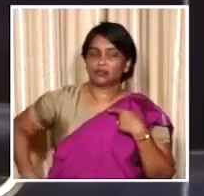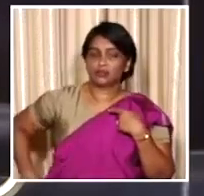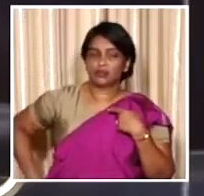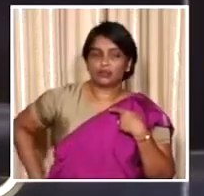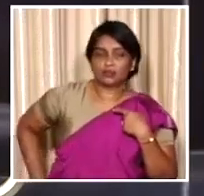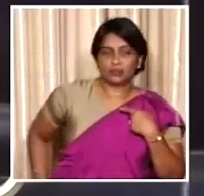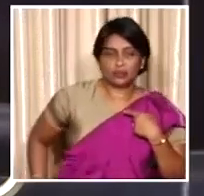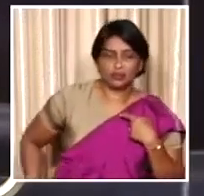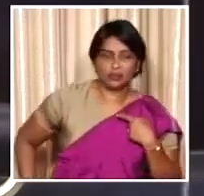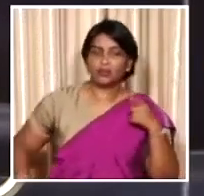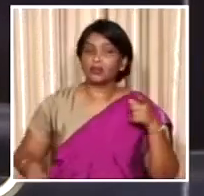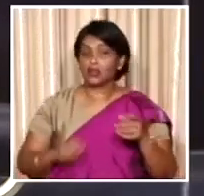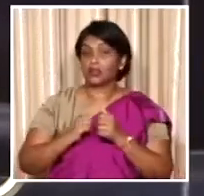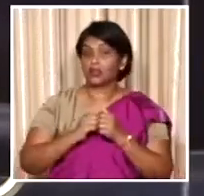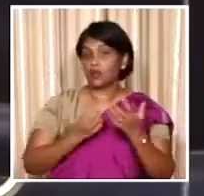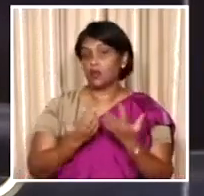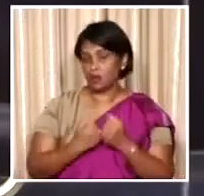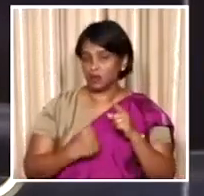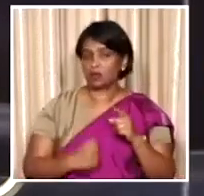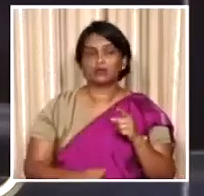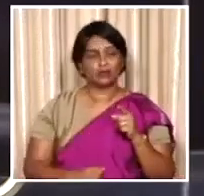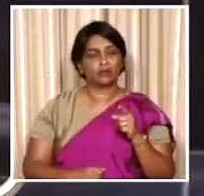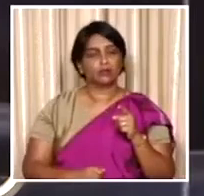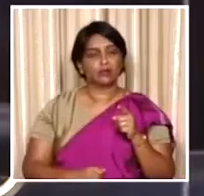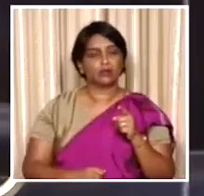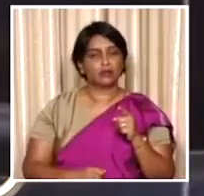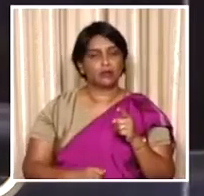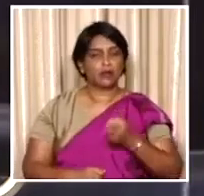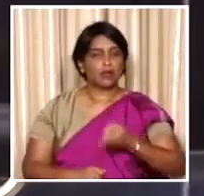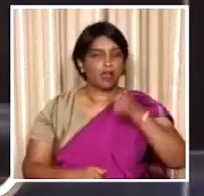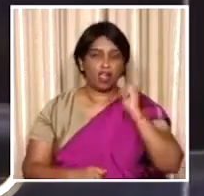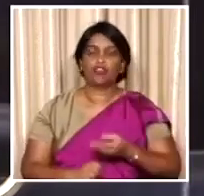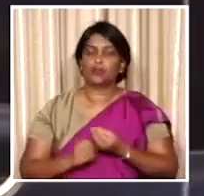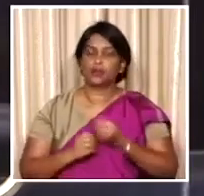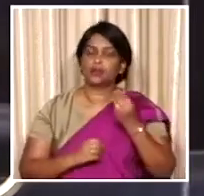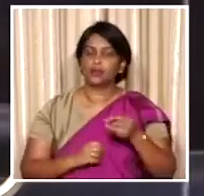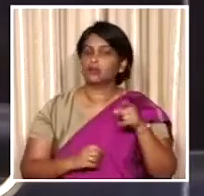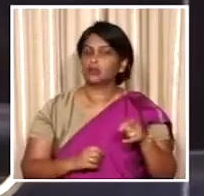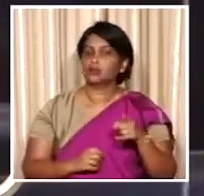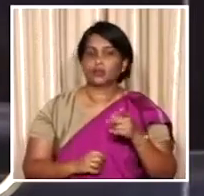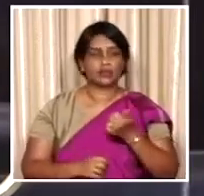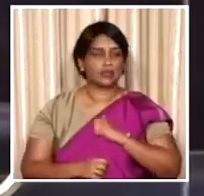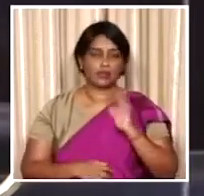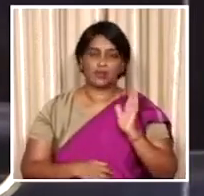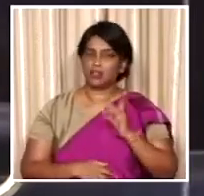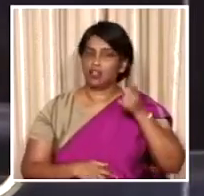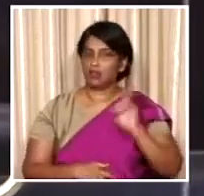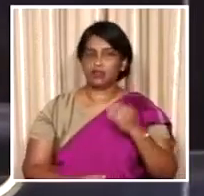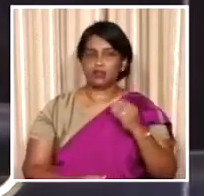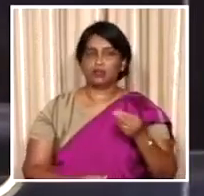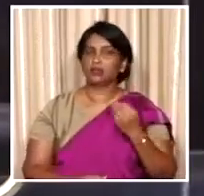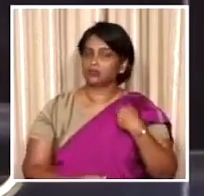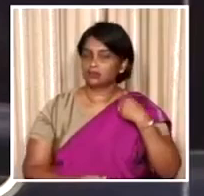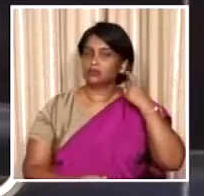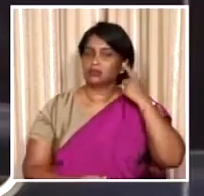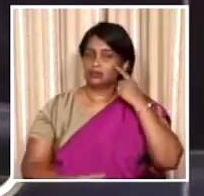අපිට මොකද මේක කරන්නත් ඕනේ නිසා මේ අනුමැතිය දුන්නා මිසක් මේකට අපි කැමැත්තෙන් නම් නෙමෙයි අනුමැතිය දුන්නේ මං